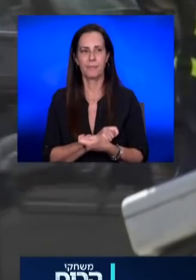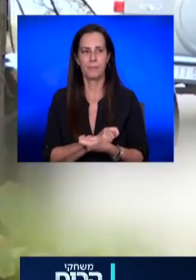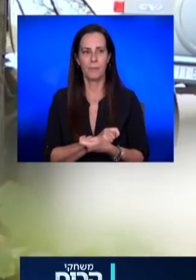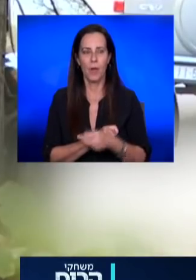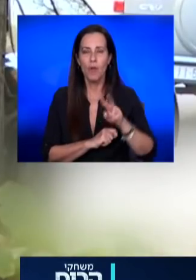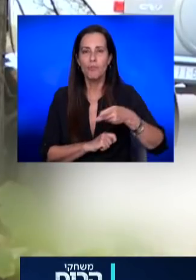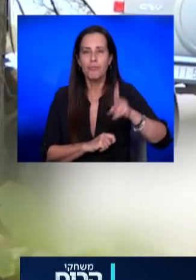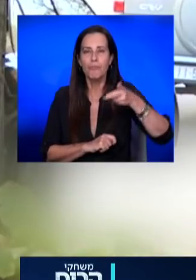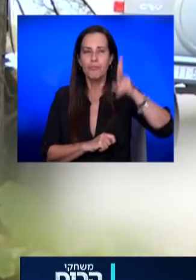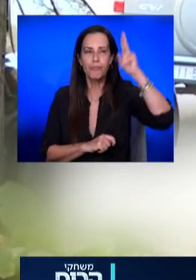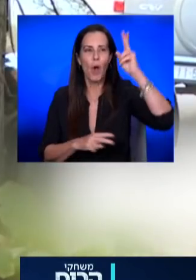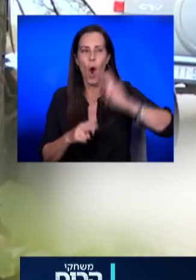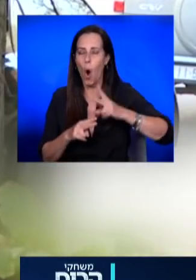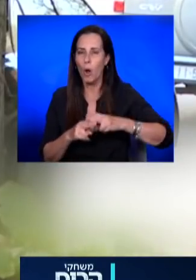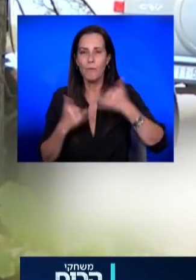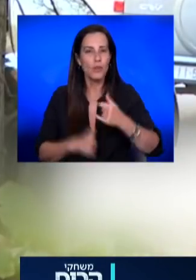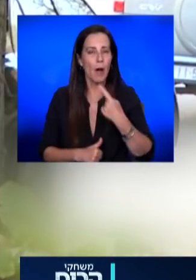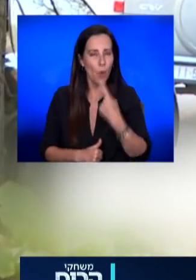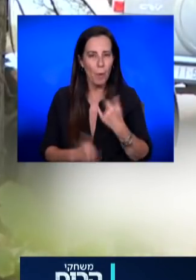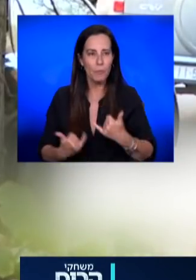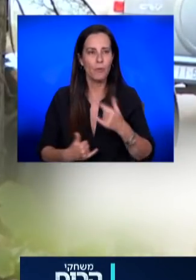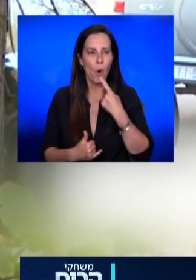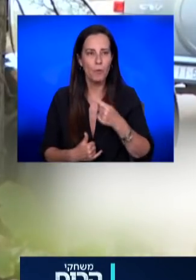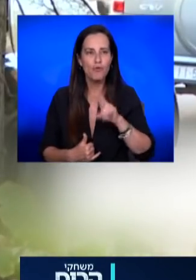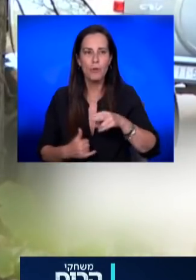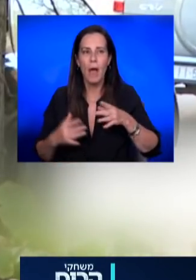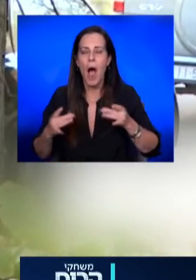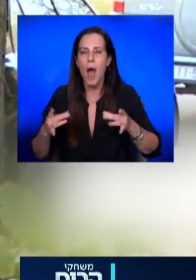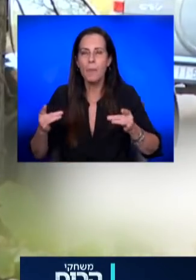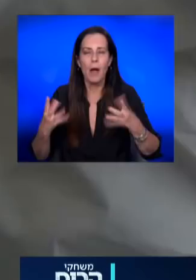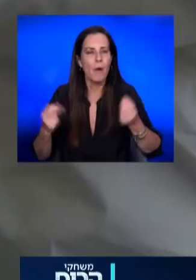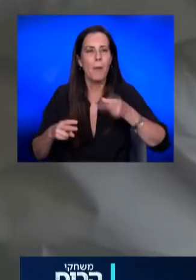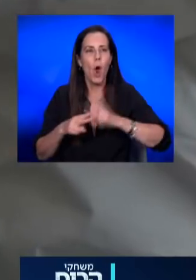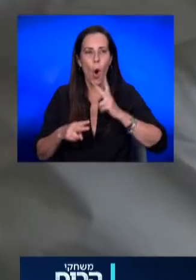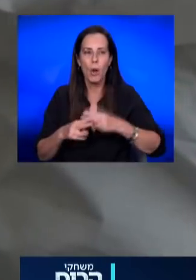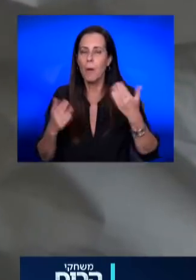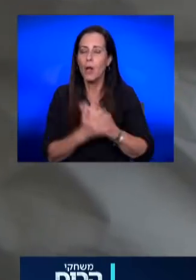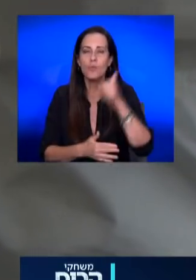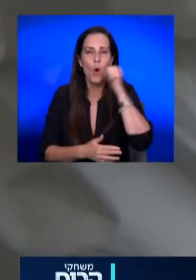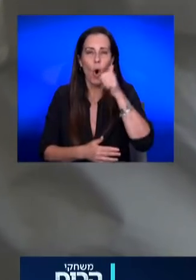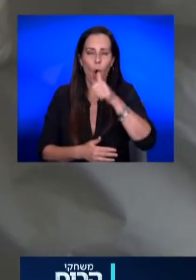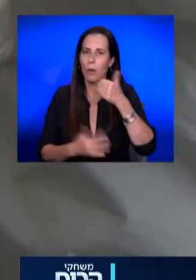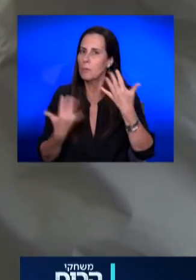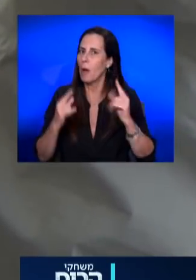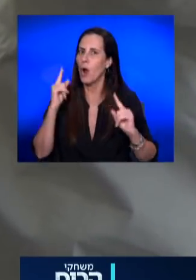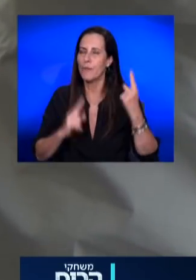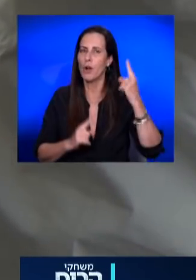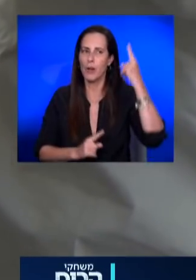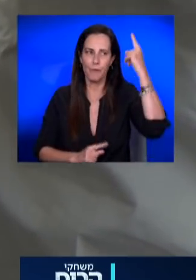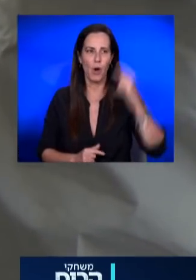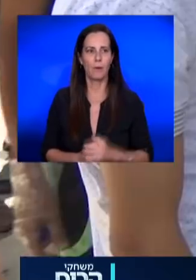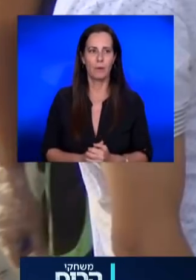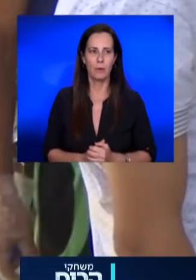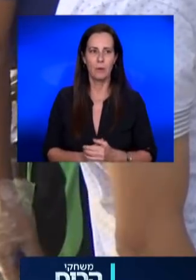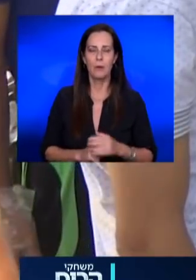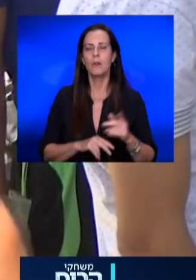اعداد الاصابات ونحن نتحدث عن ضعف اكبر عدد او اعلى حصيله اصابات يوميه سجلها الاردن